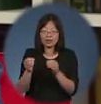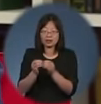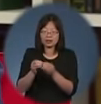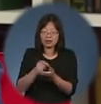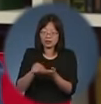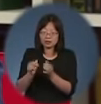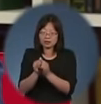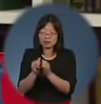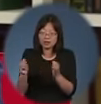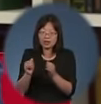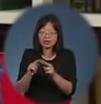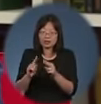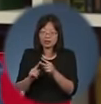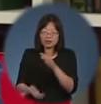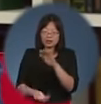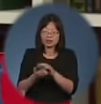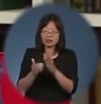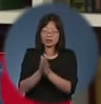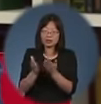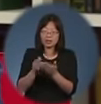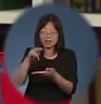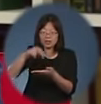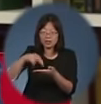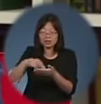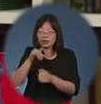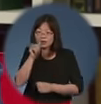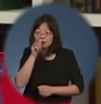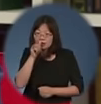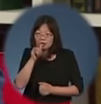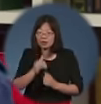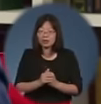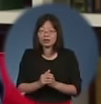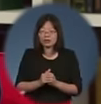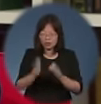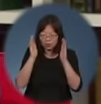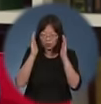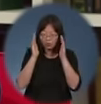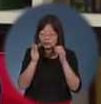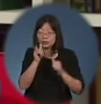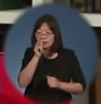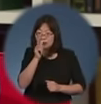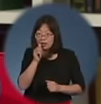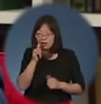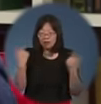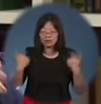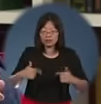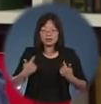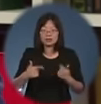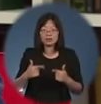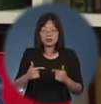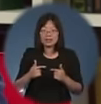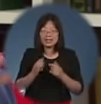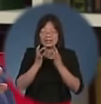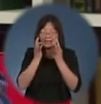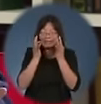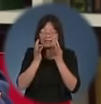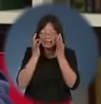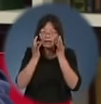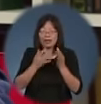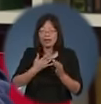그 명작들을 읽으면서 어 공부를 하면서 늘 애잔하게